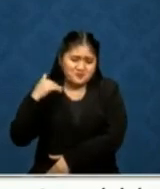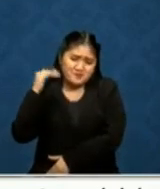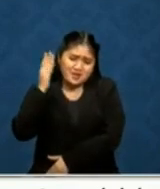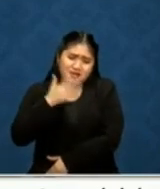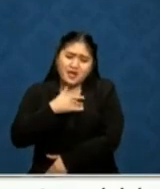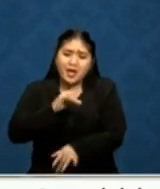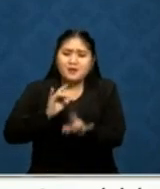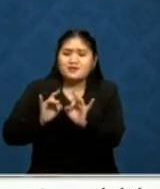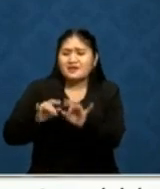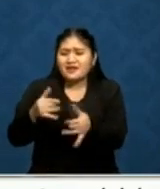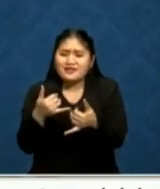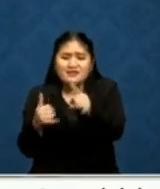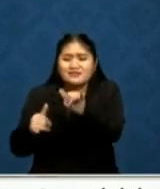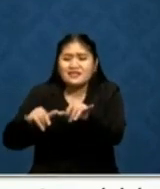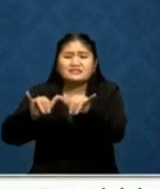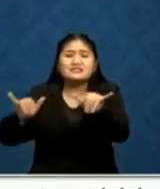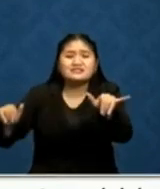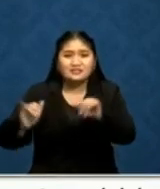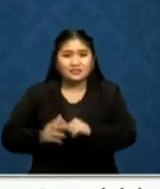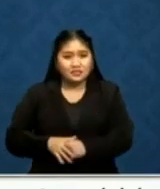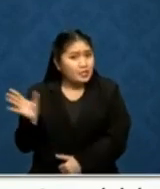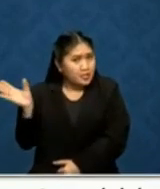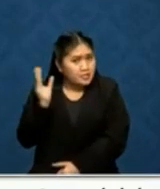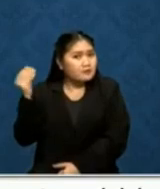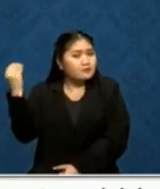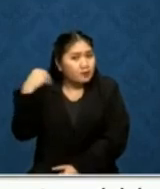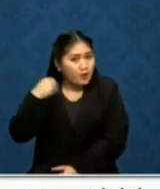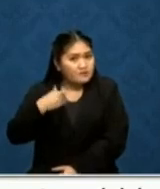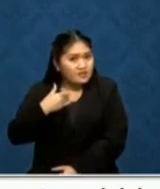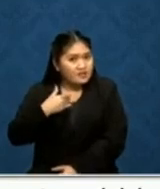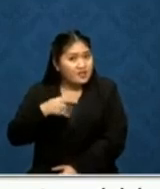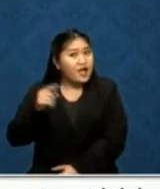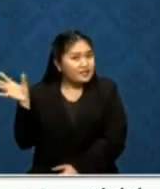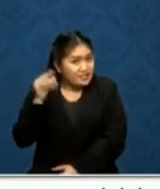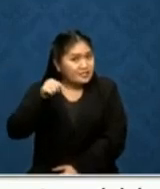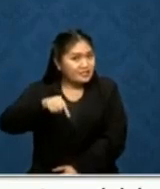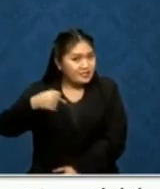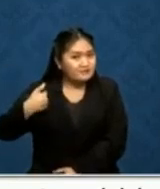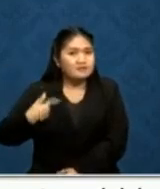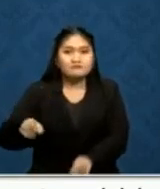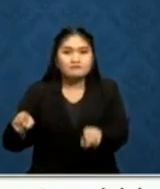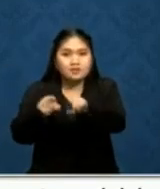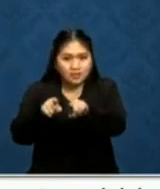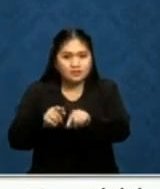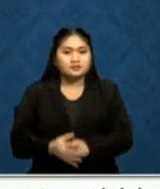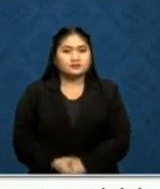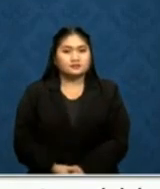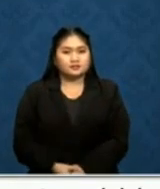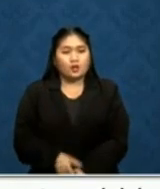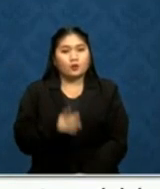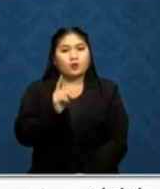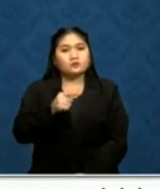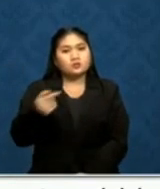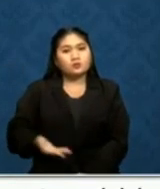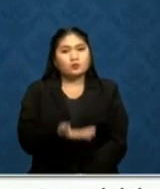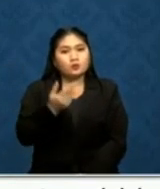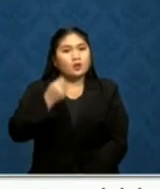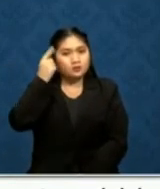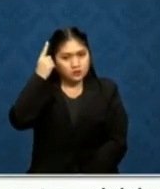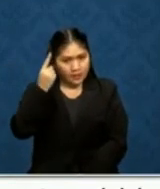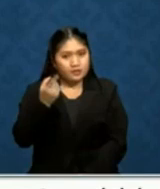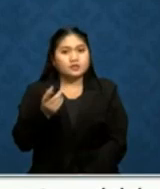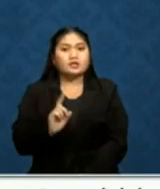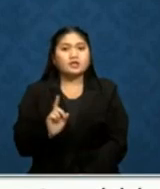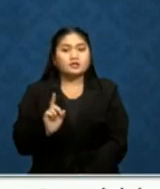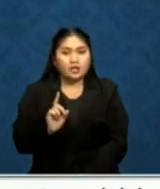อยพี่หยอกเล่นเฉยๆนะก็ได้ยินบ่อยๆนะคะบางครั้งก็ได้ยินในสภาที่นี่เหมือนกันนะคะความเป็นจริงที่เราต้องเข้าใจร่วมกันค่ะ